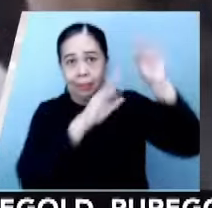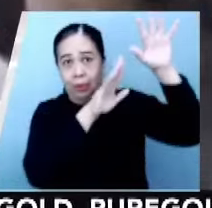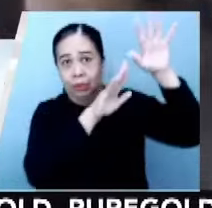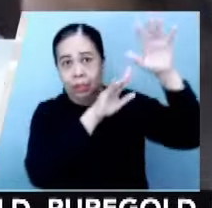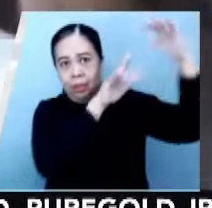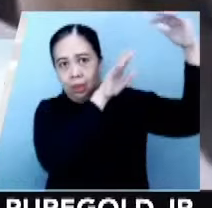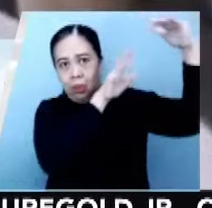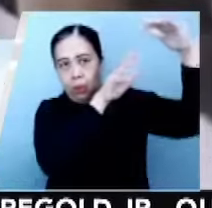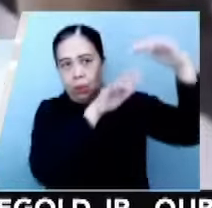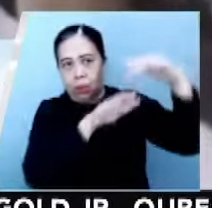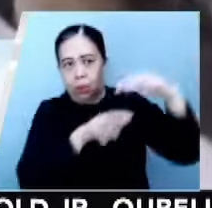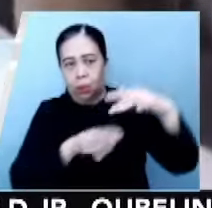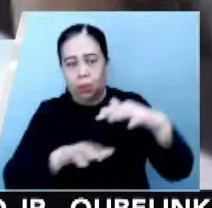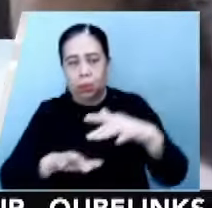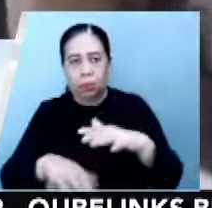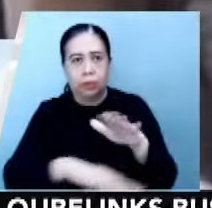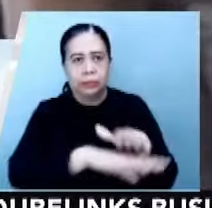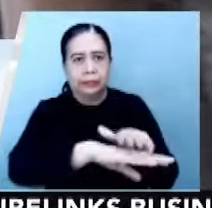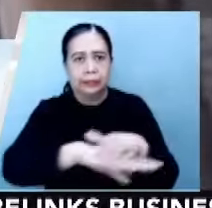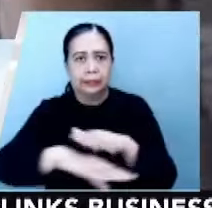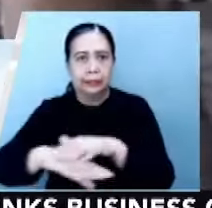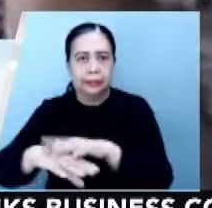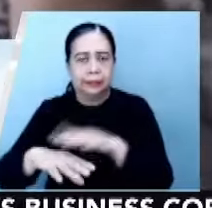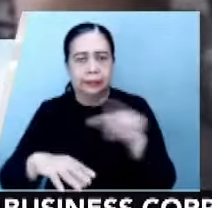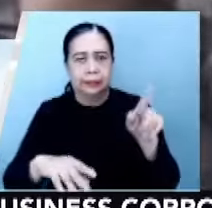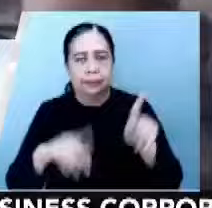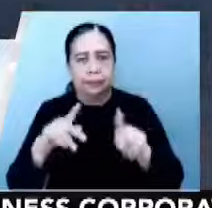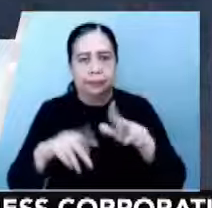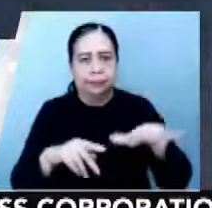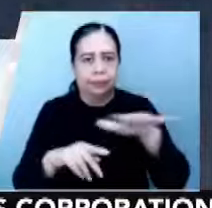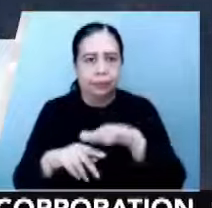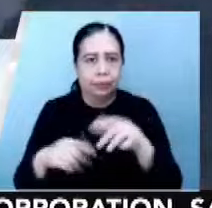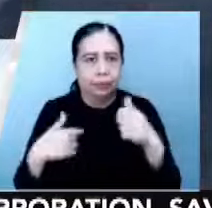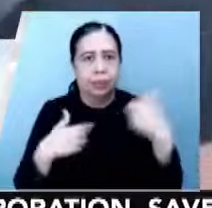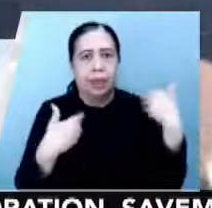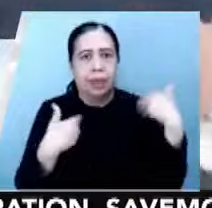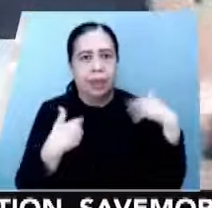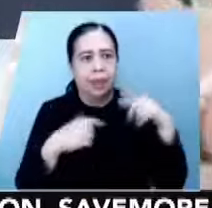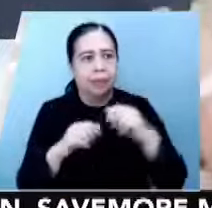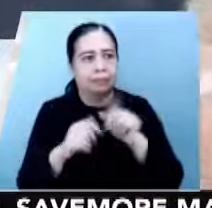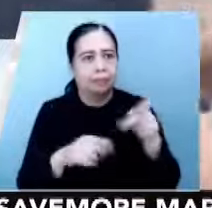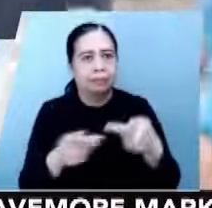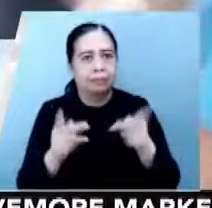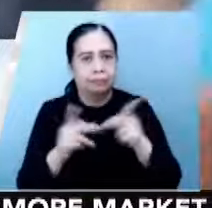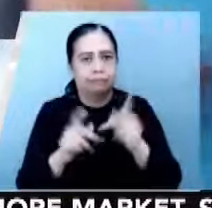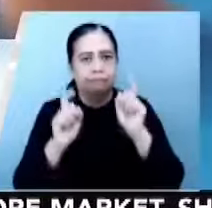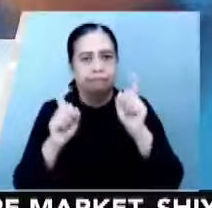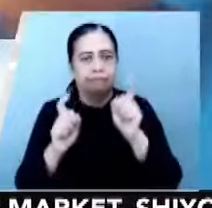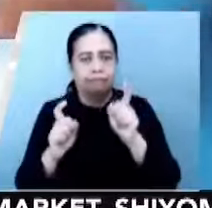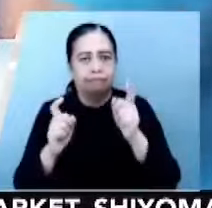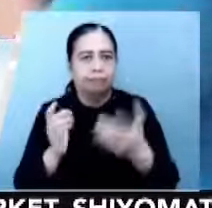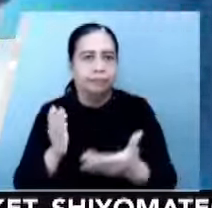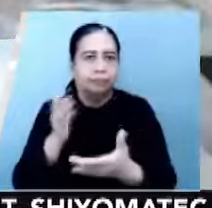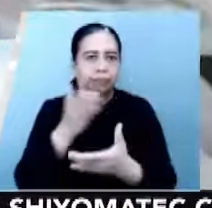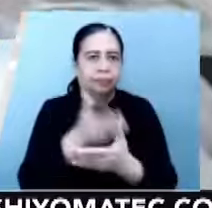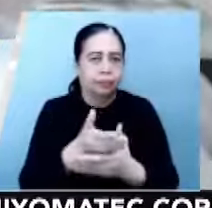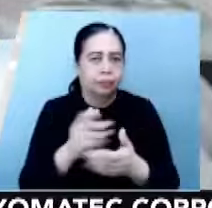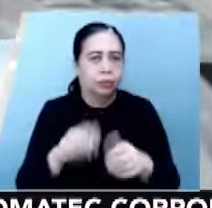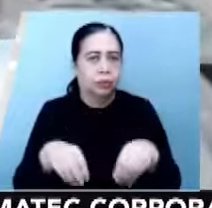na po yung mga netizens na nasa bundok na may papuntang baha. Agad tayong nagtungo roon para magbigay